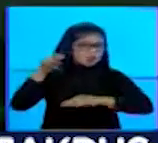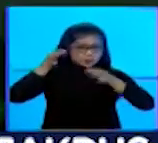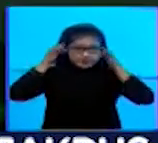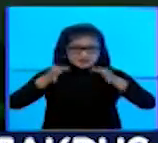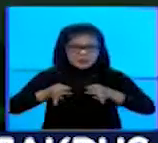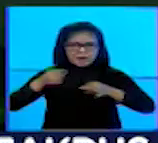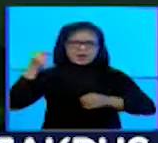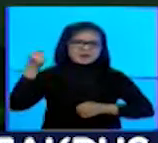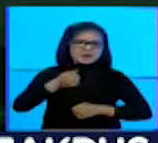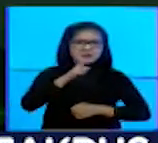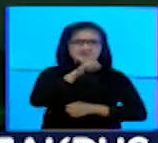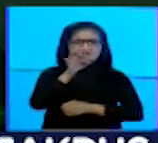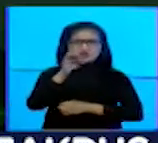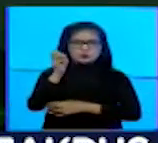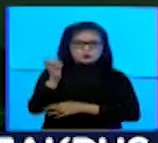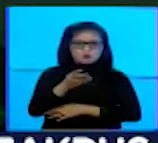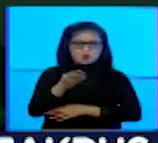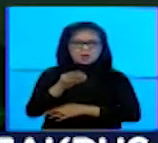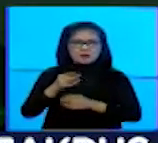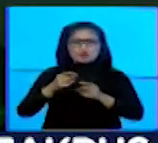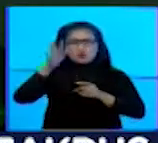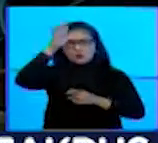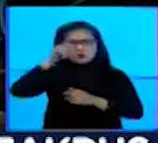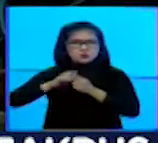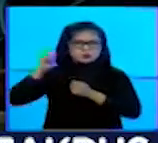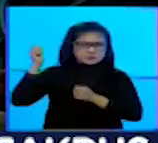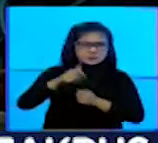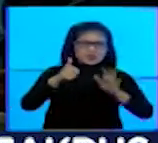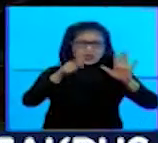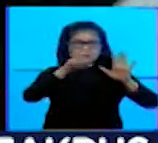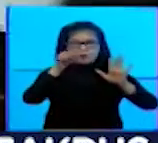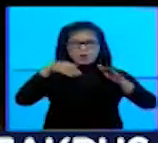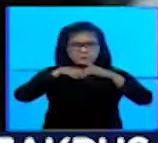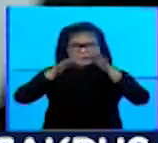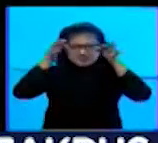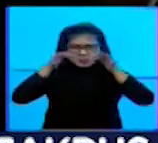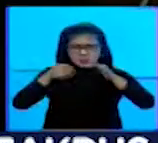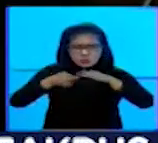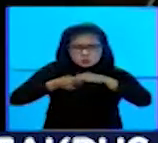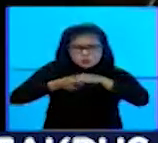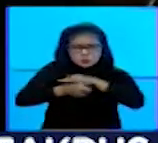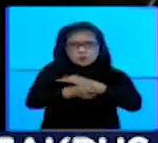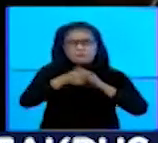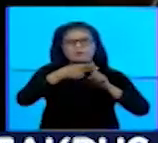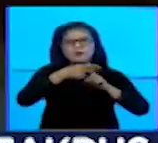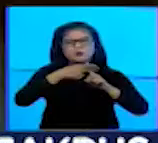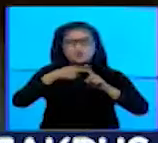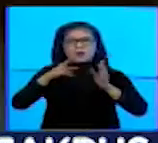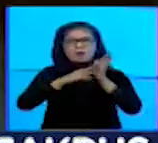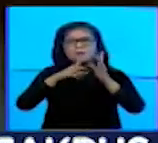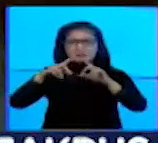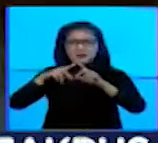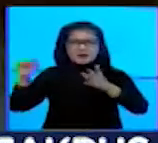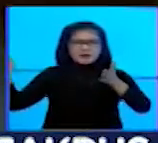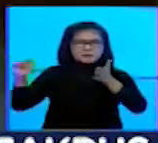100 juta rupiah subsider enam bulan kurungan dalam perkara suap pengurusan fatwa Ma dan penghapusan nama Djoko Tjandra